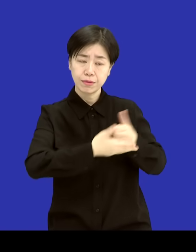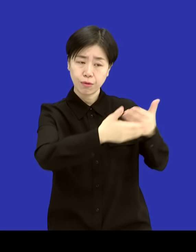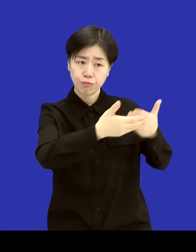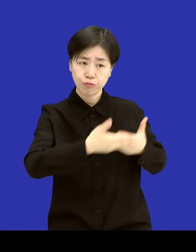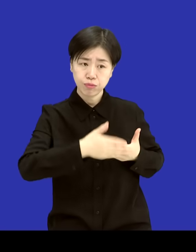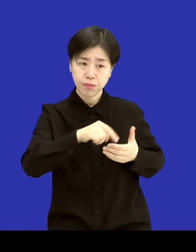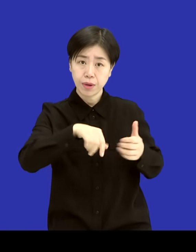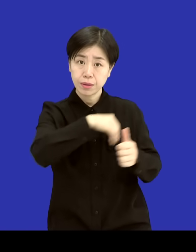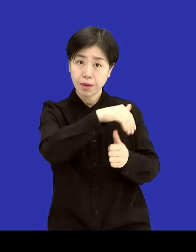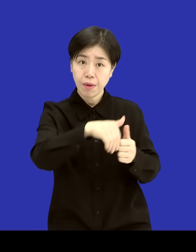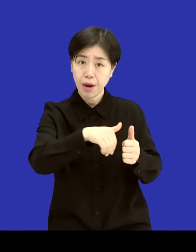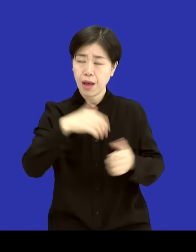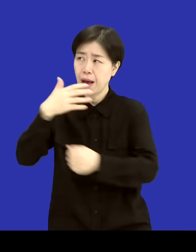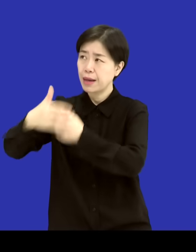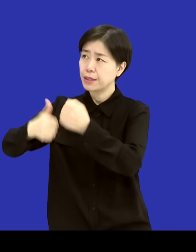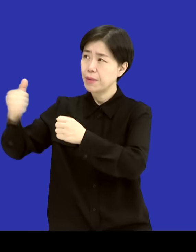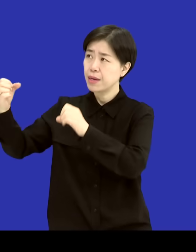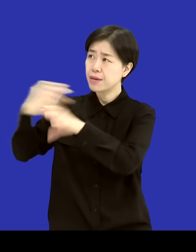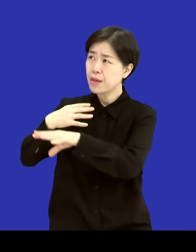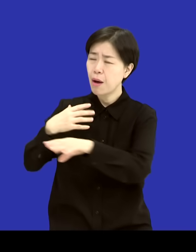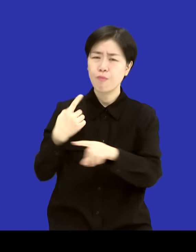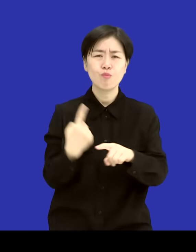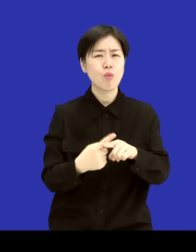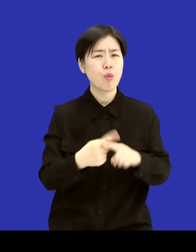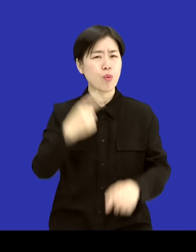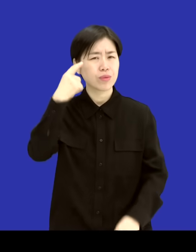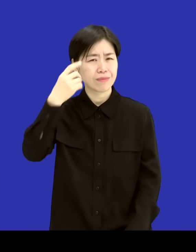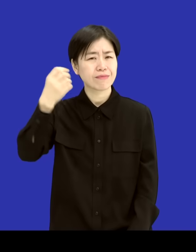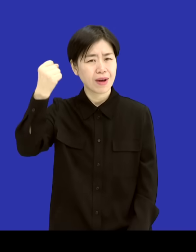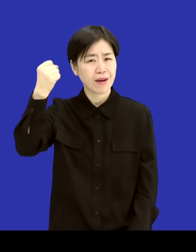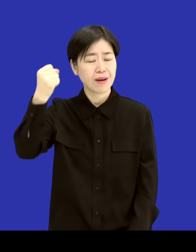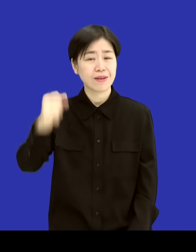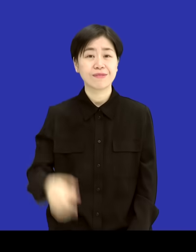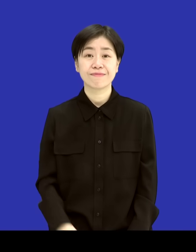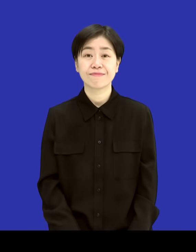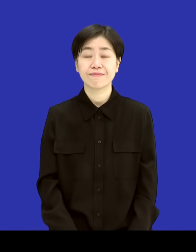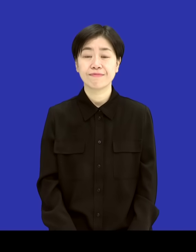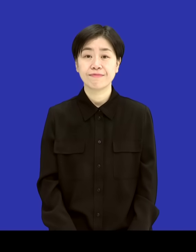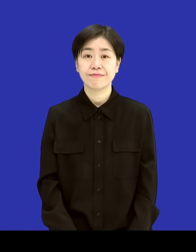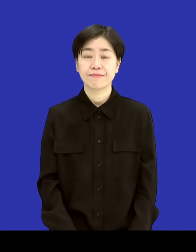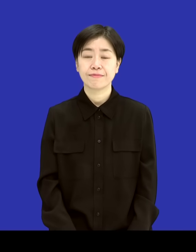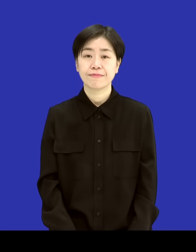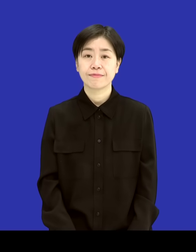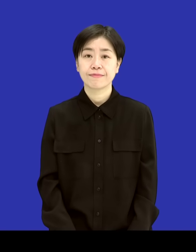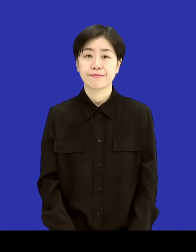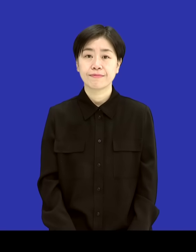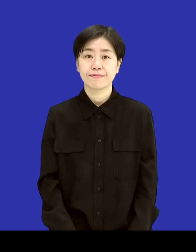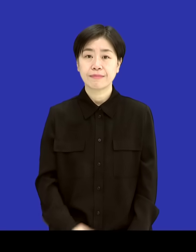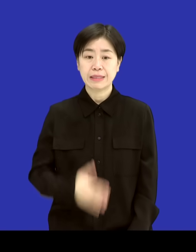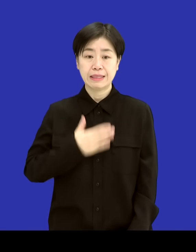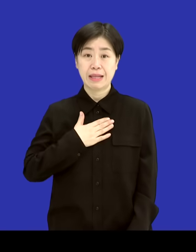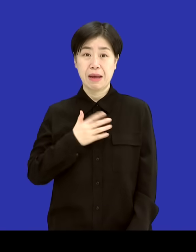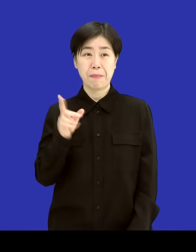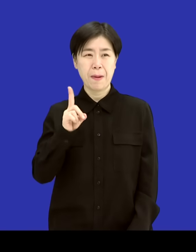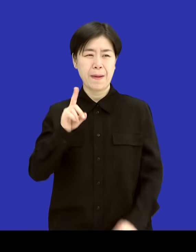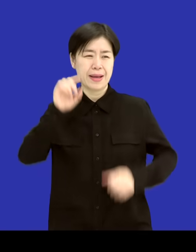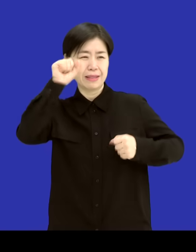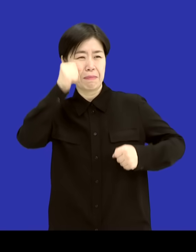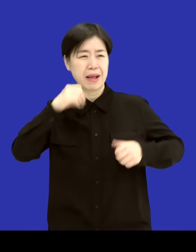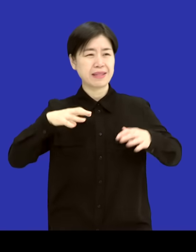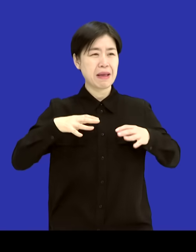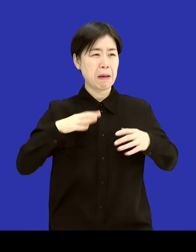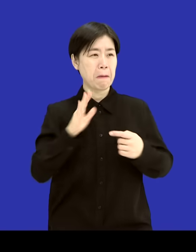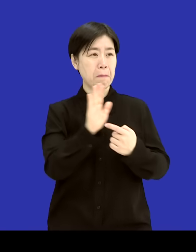같다는 생각이 들었어요. 그러니까 네. 이런 거를 알아봐주고 뭐 이렇게 한다는 게, 그러니까 뭐 내가 어떻게 뭐 하려고 그런 게